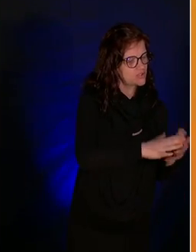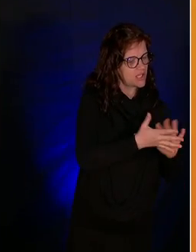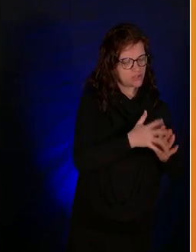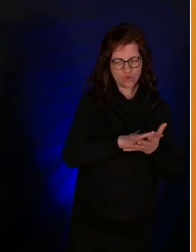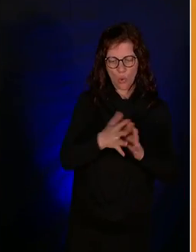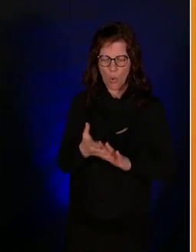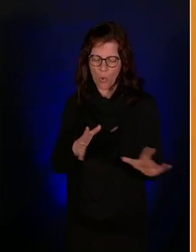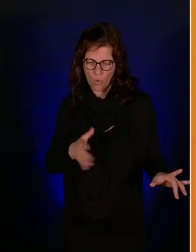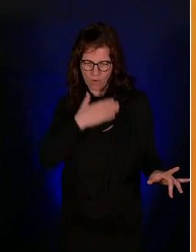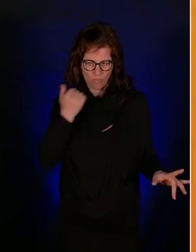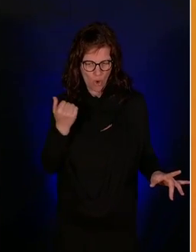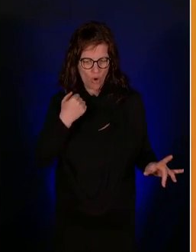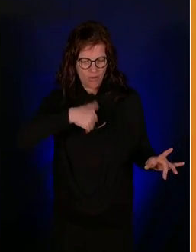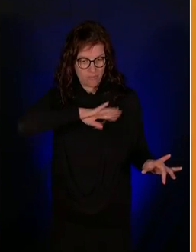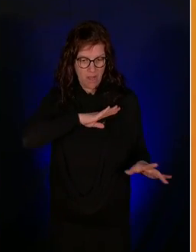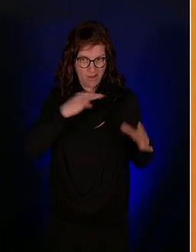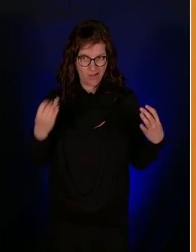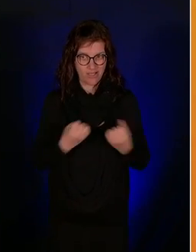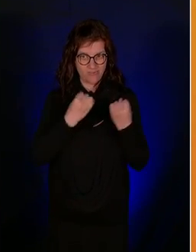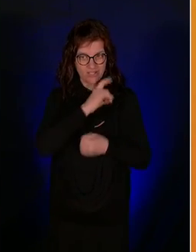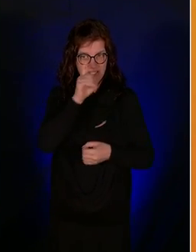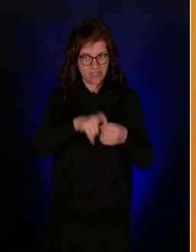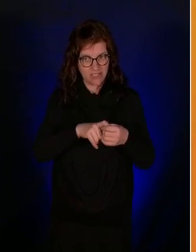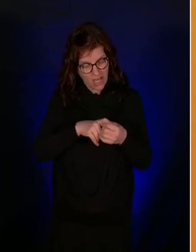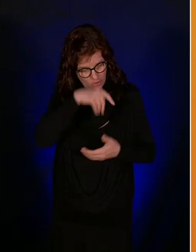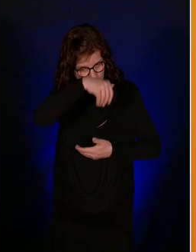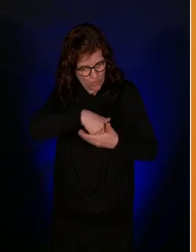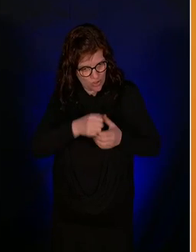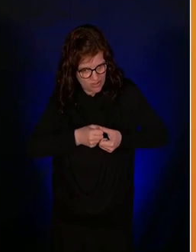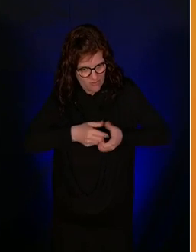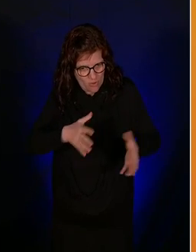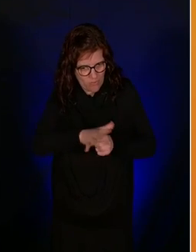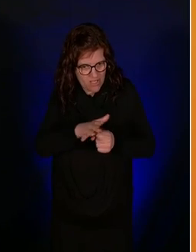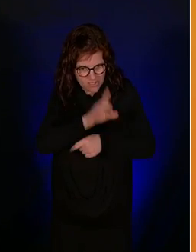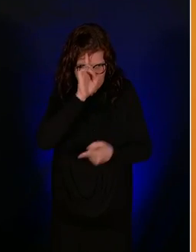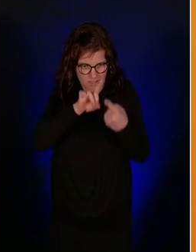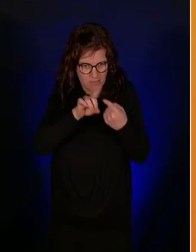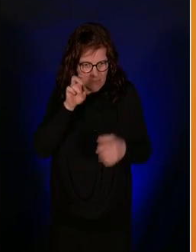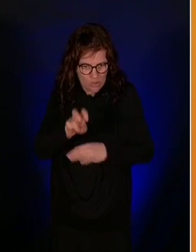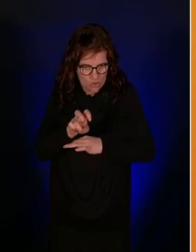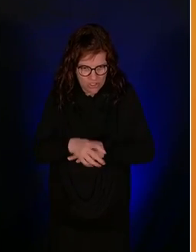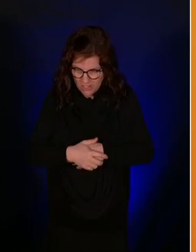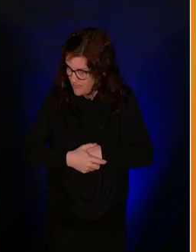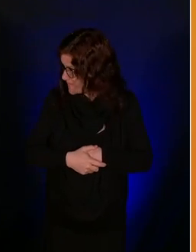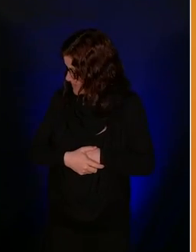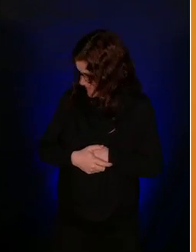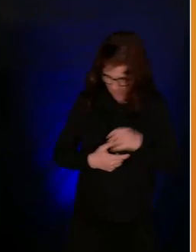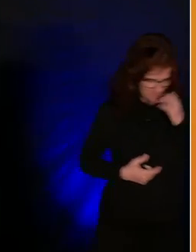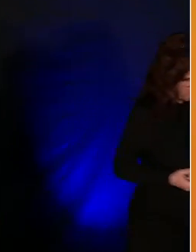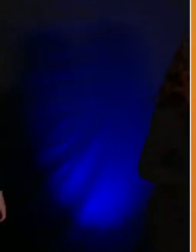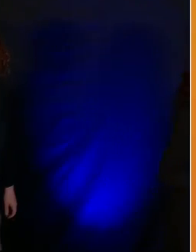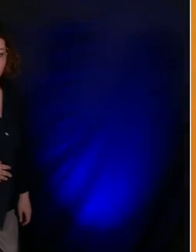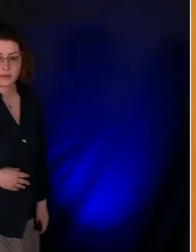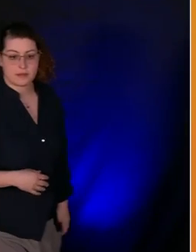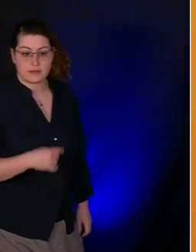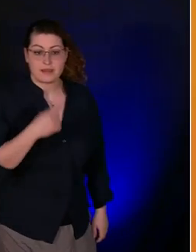que nous n'avons pas développé notre activité syndicale en interne sur les sujets d'écologie. C'est lorsque nous sommes en difficulté que nous nous tournons